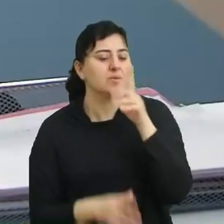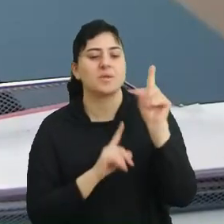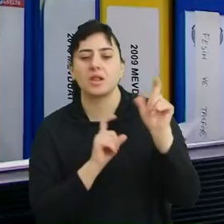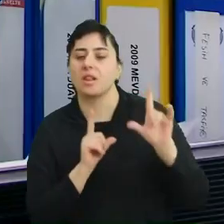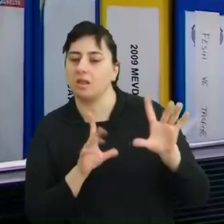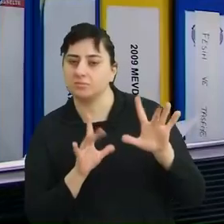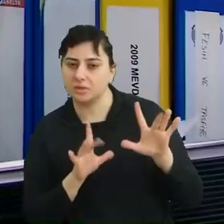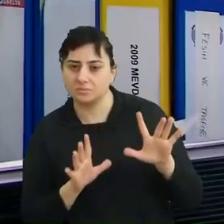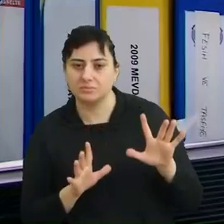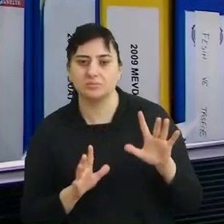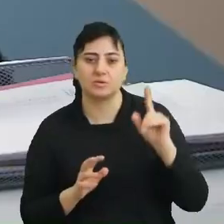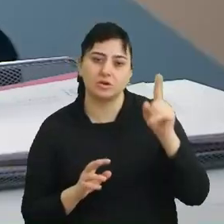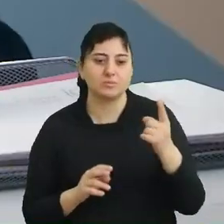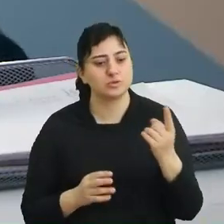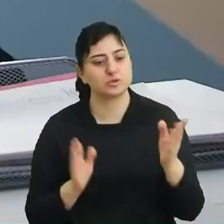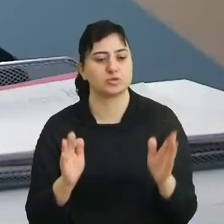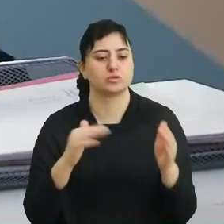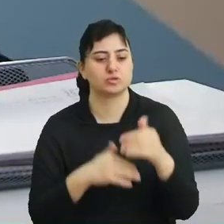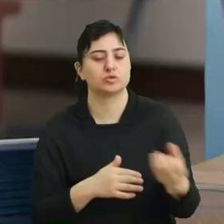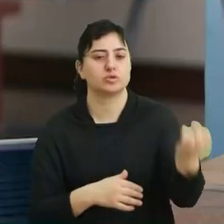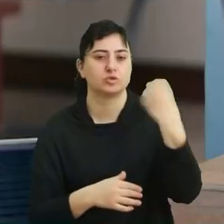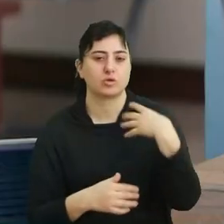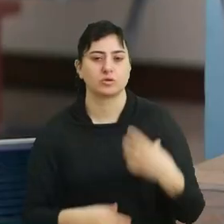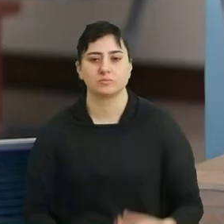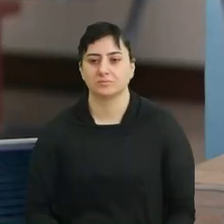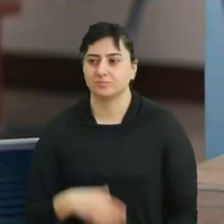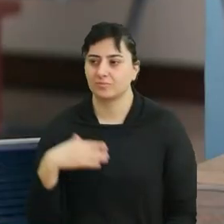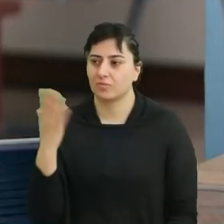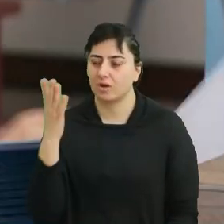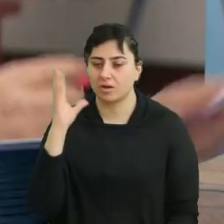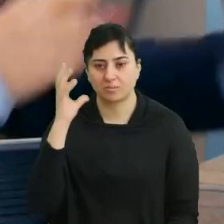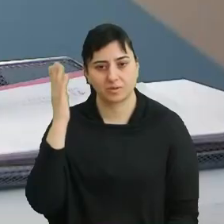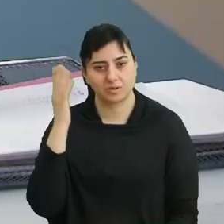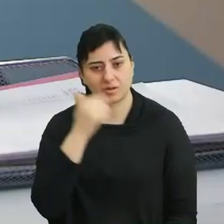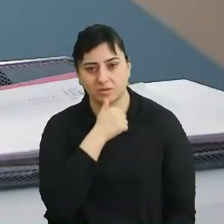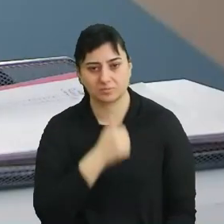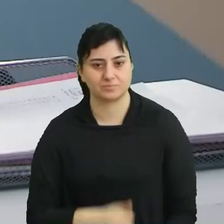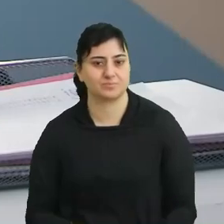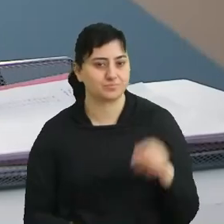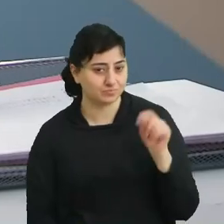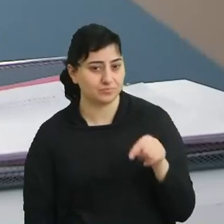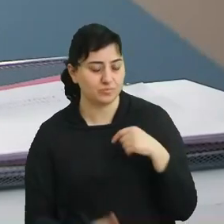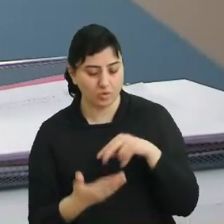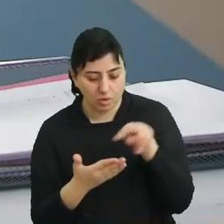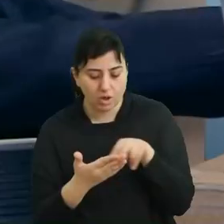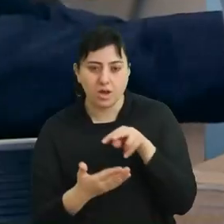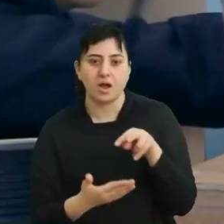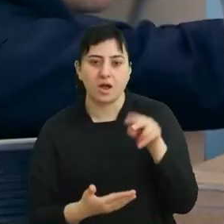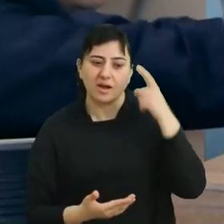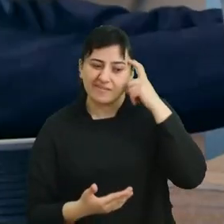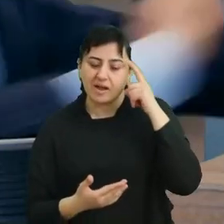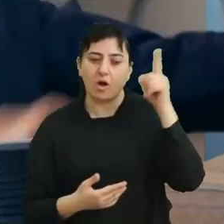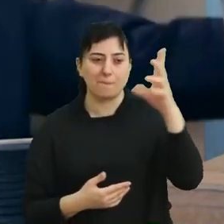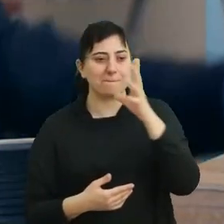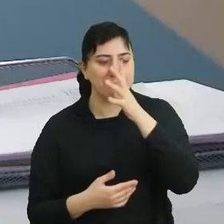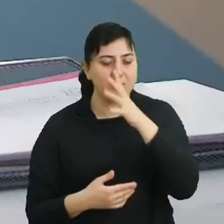cevap vermiyoruz ya... O da böyle göndermiş bilmeceyi. Alem adam ya. Şimdi okuyunca kafama takılacağını biliyor